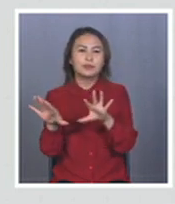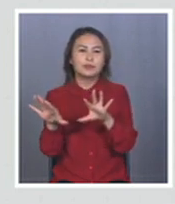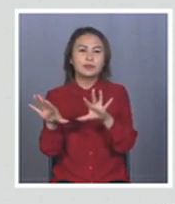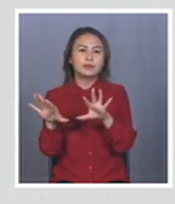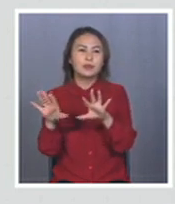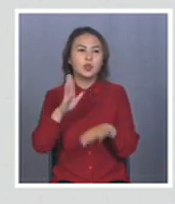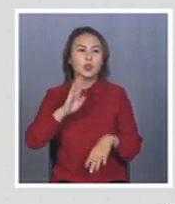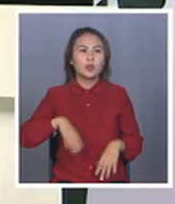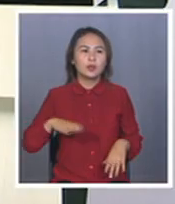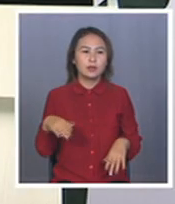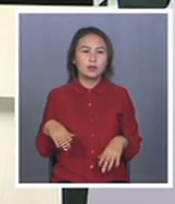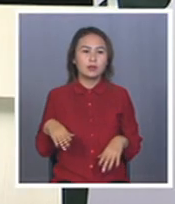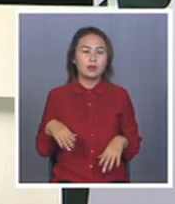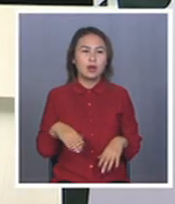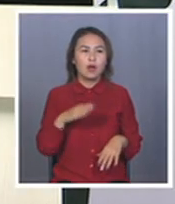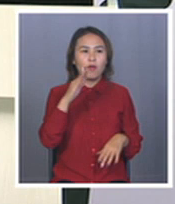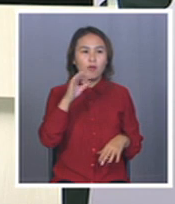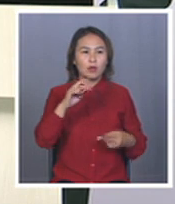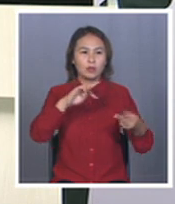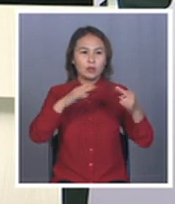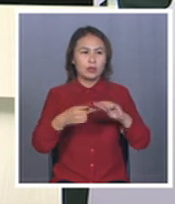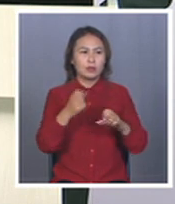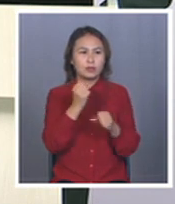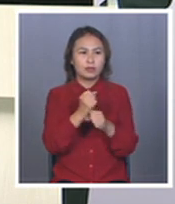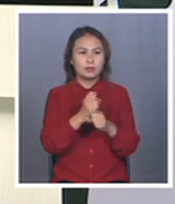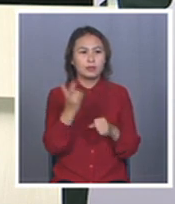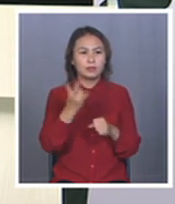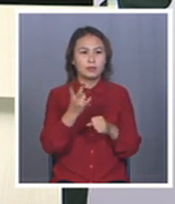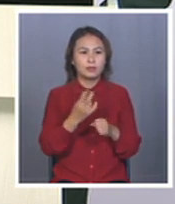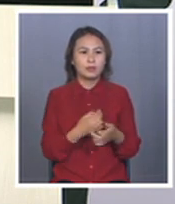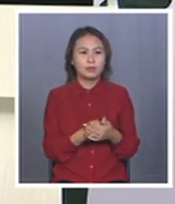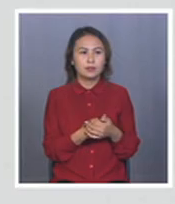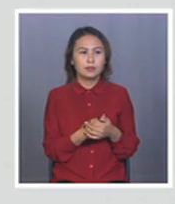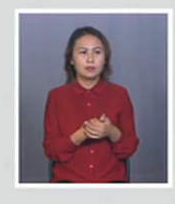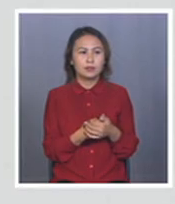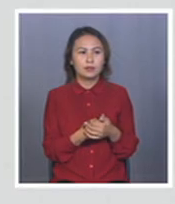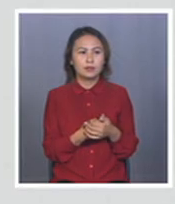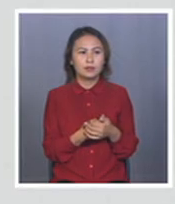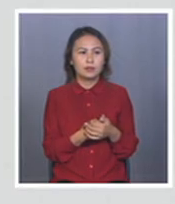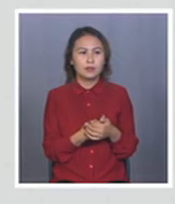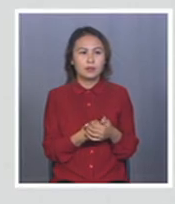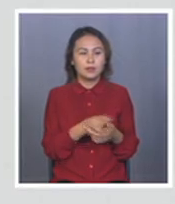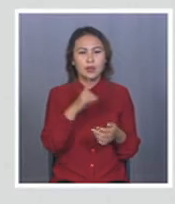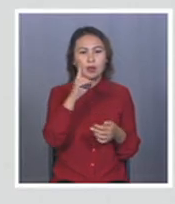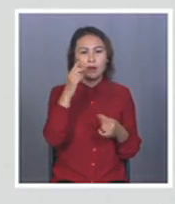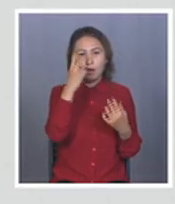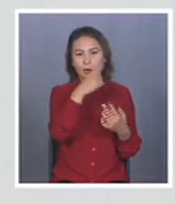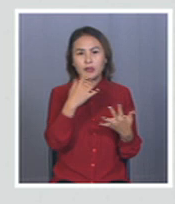Одан кейін фонның ауысуын қамтамасыз етуіміз керек. Ол үшін келбет блогына барып,